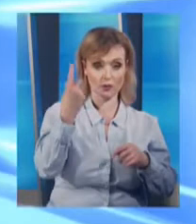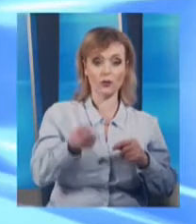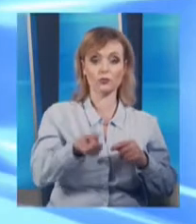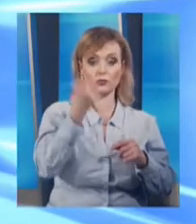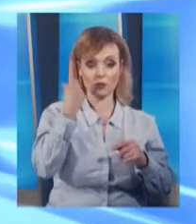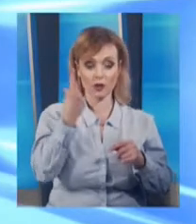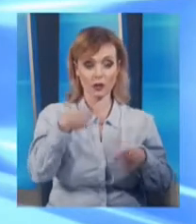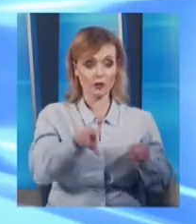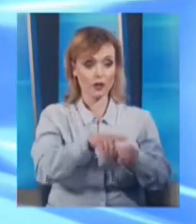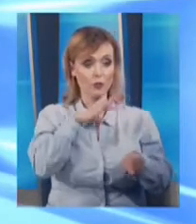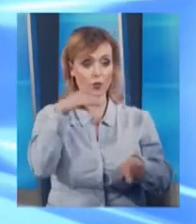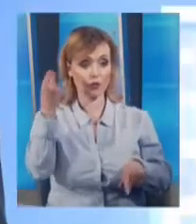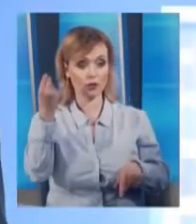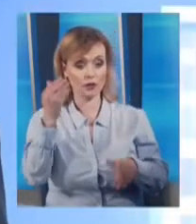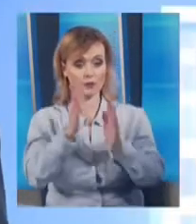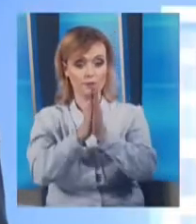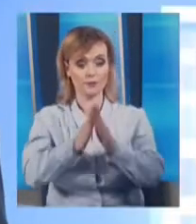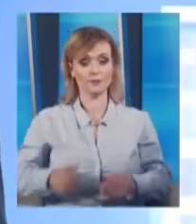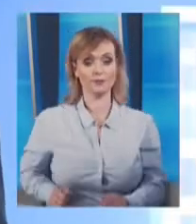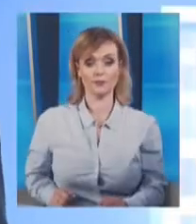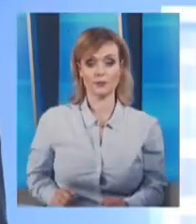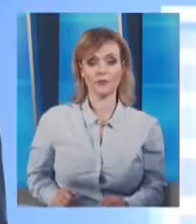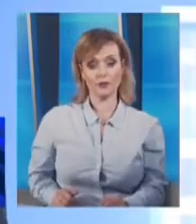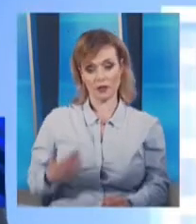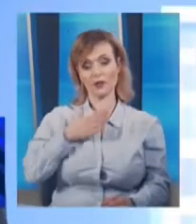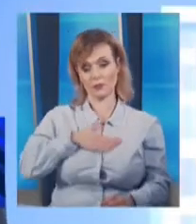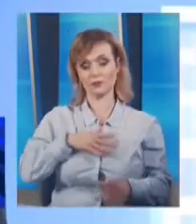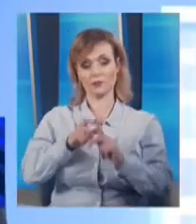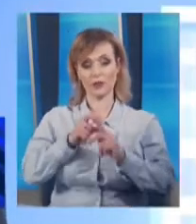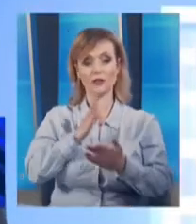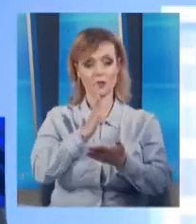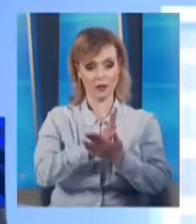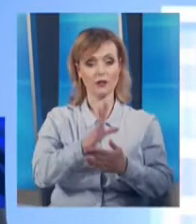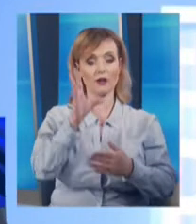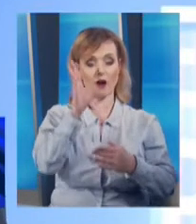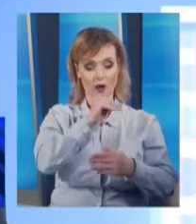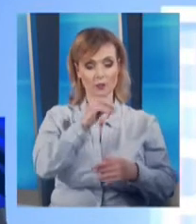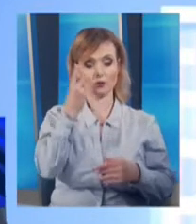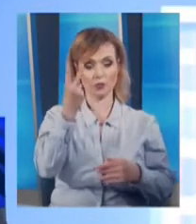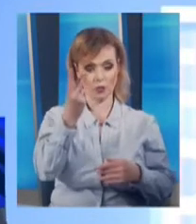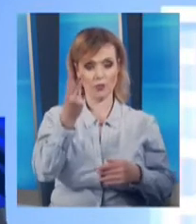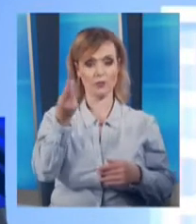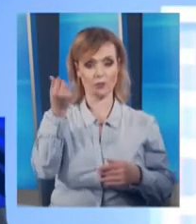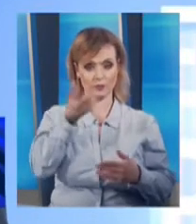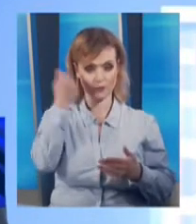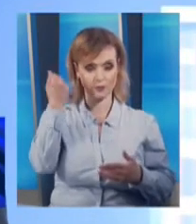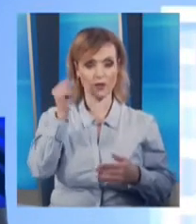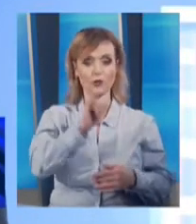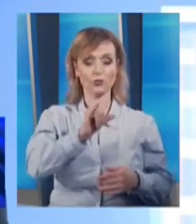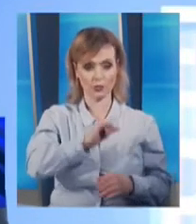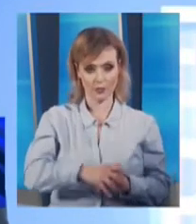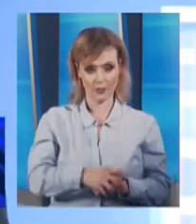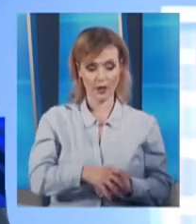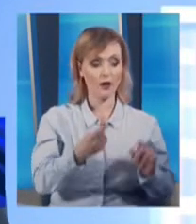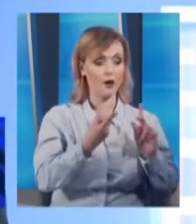de unde atâția bani? Vă rog. Da, răspund cu plăcere. Sunt două surse la suprafață. Prima, așa cum au spus și